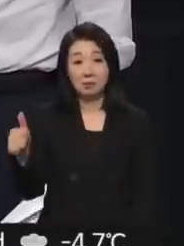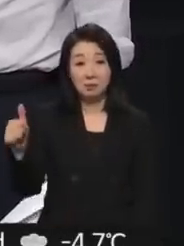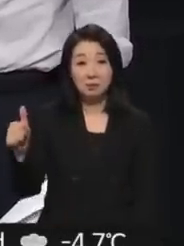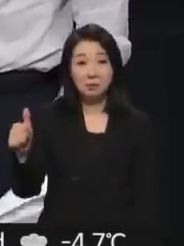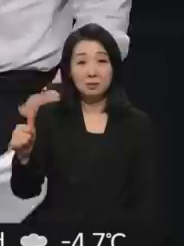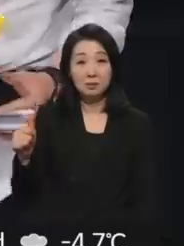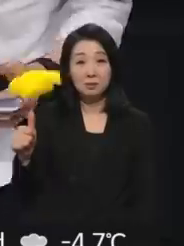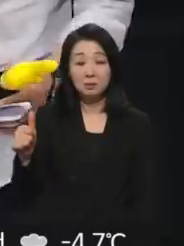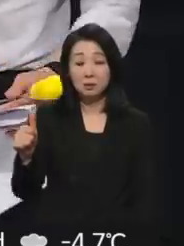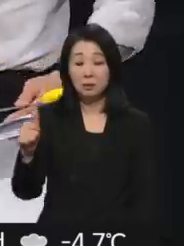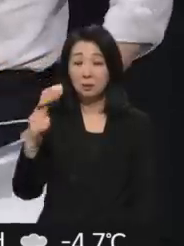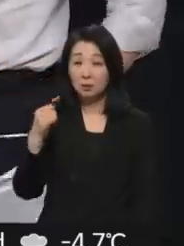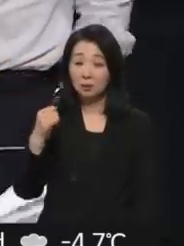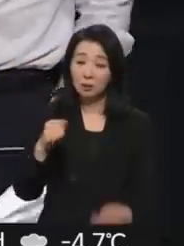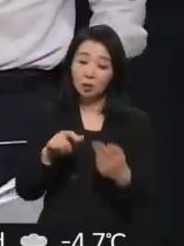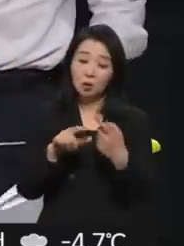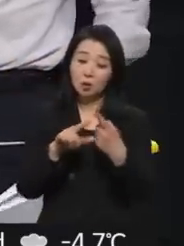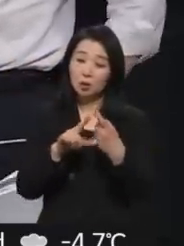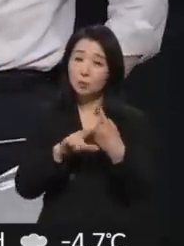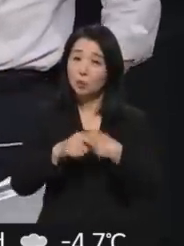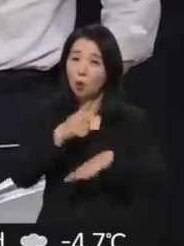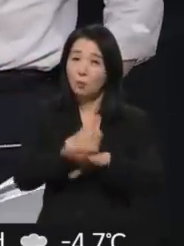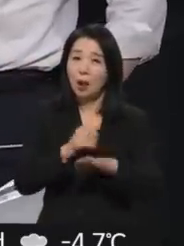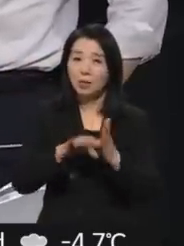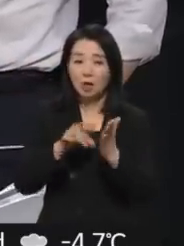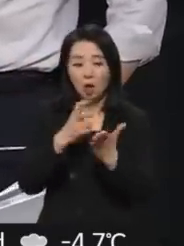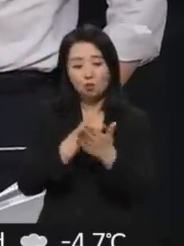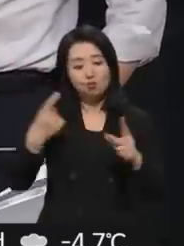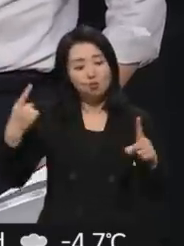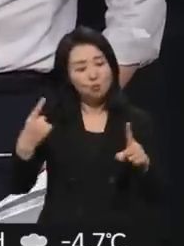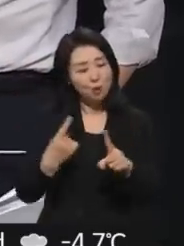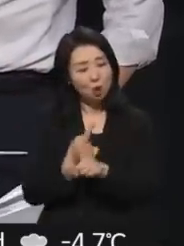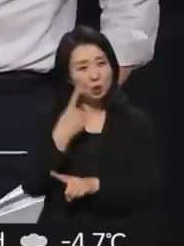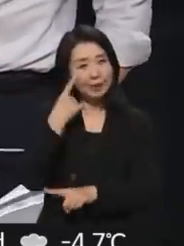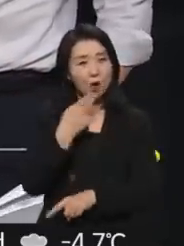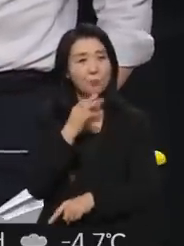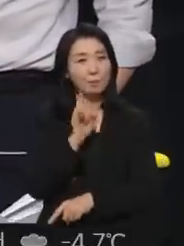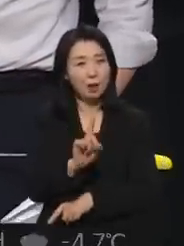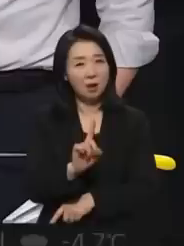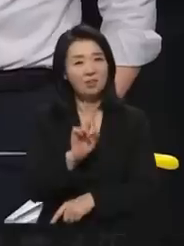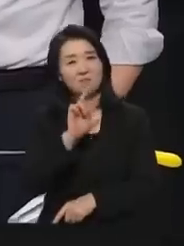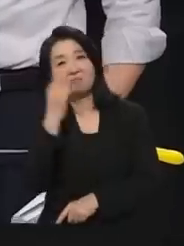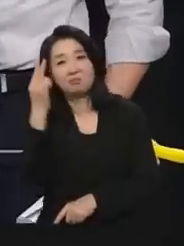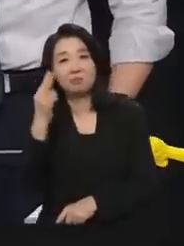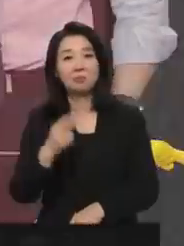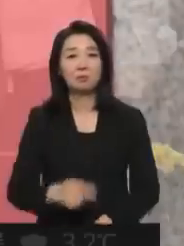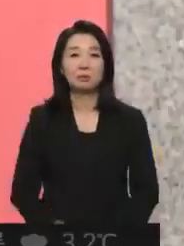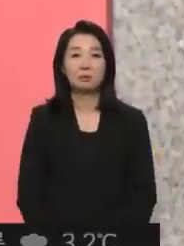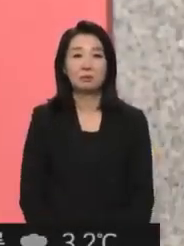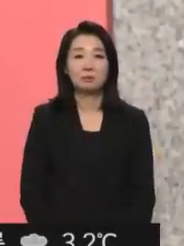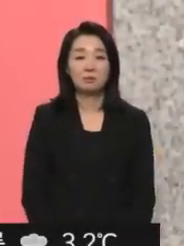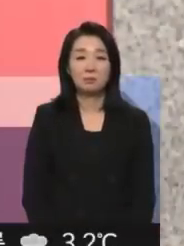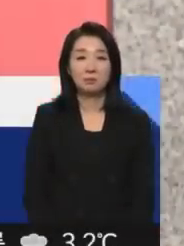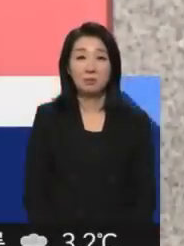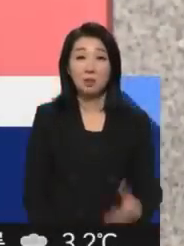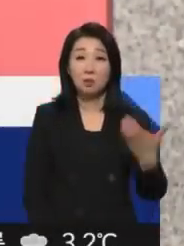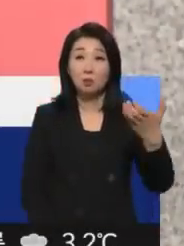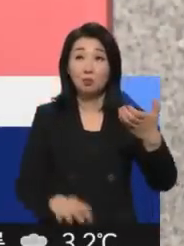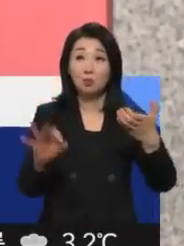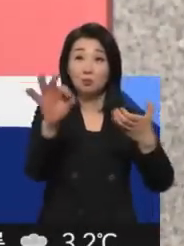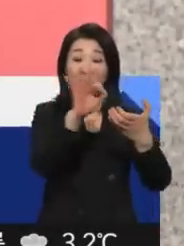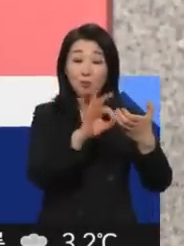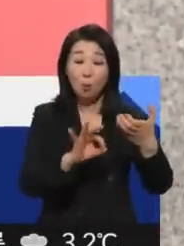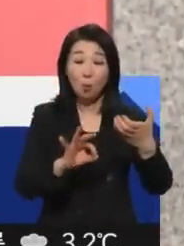분명히 지난달 말만 하더라도 이 룰 변경은 생각도 하지 않고 있다고 했는데요. 90% 당원율을